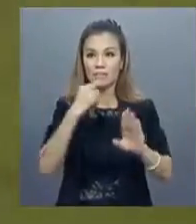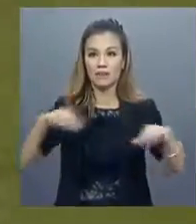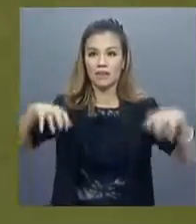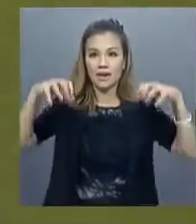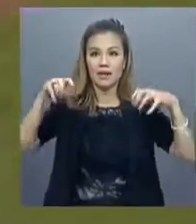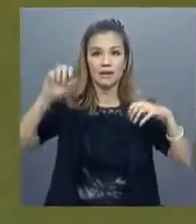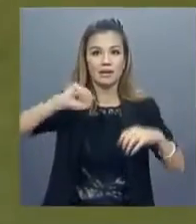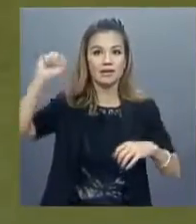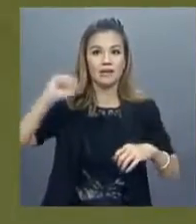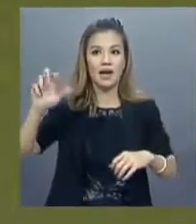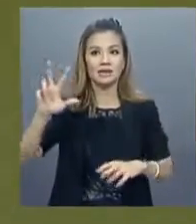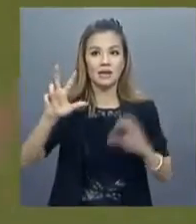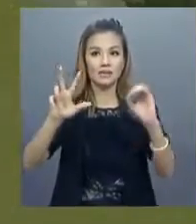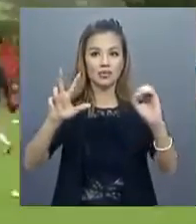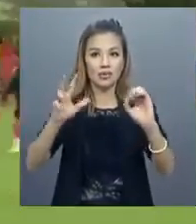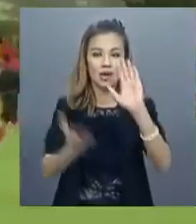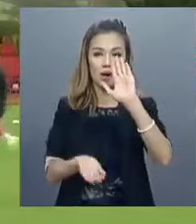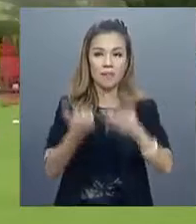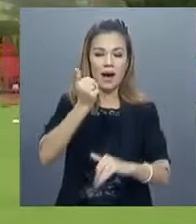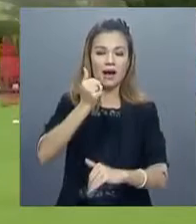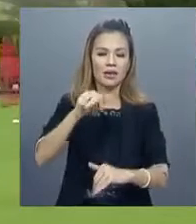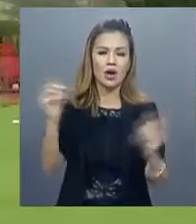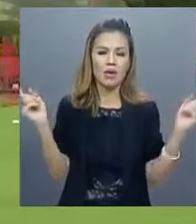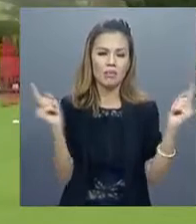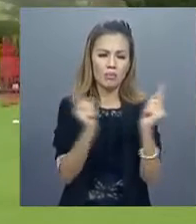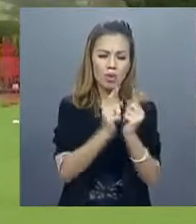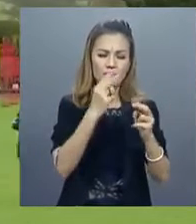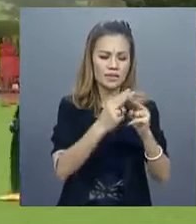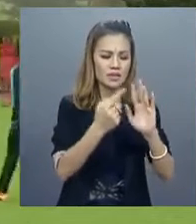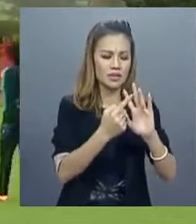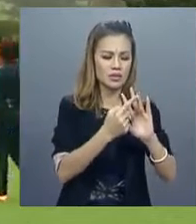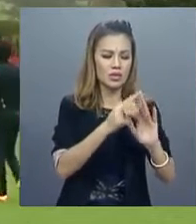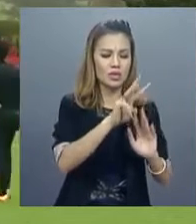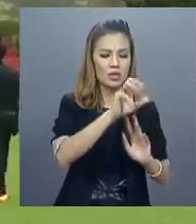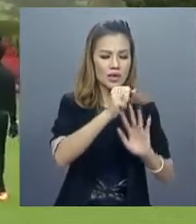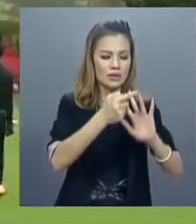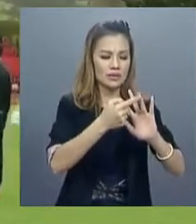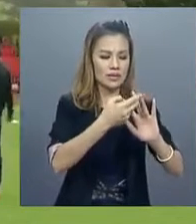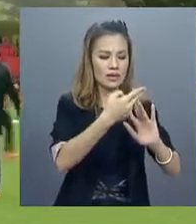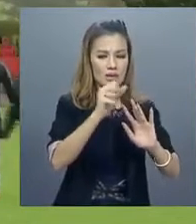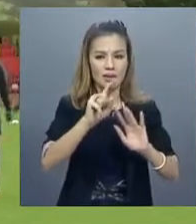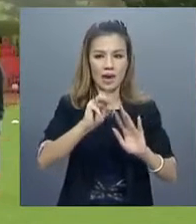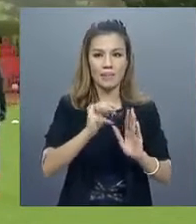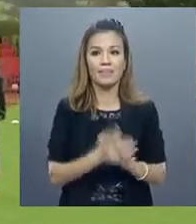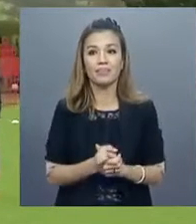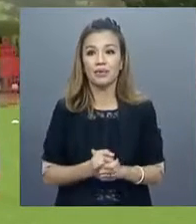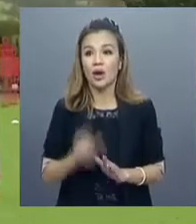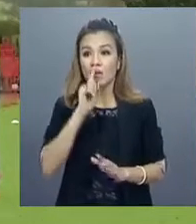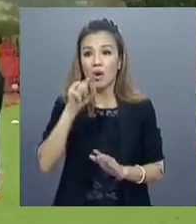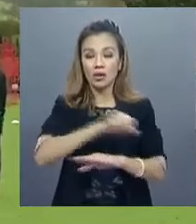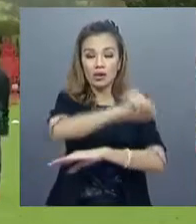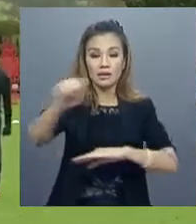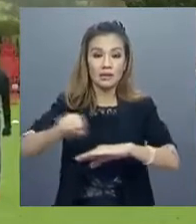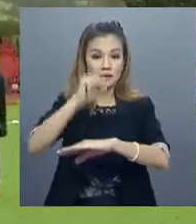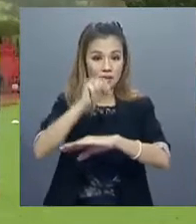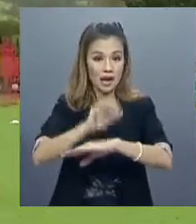บิรีทาวน์ขาดรอย 3-0 ผ่านเข้ารอบต่อไปเจอกับเวสต์แฮมยูไนเต็ดฟุตบอลยูฟ่าแชมเปี้ยนส์ลีกในรอบ16ทีมสุดท้ายนะครับที่สนามเอมิเรตส์สเตเดียม